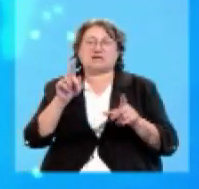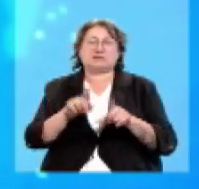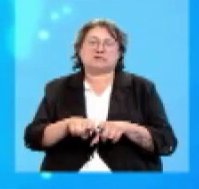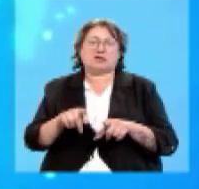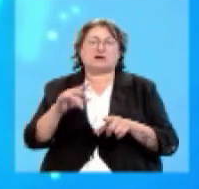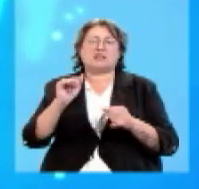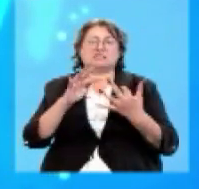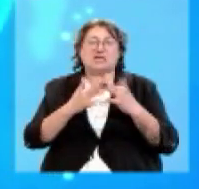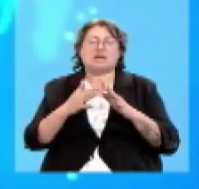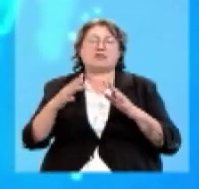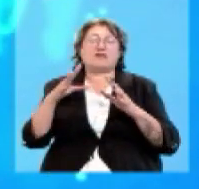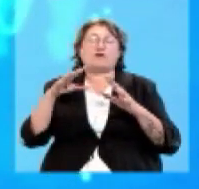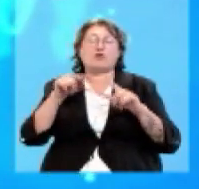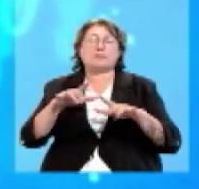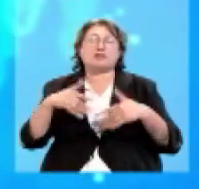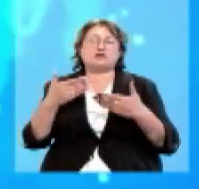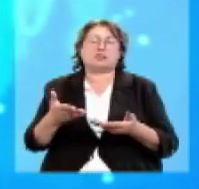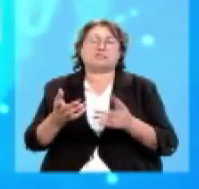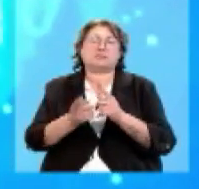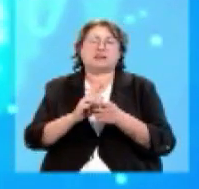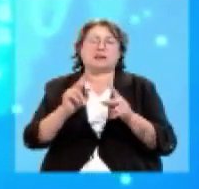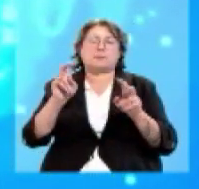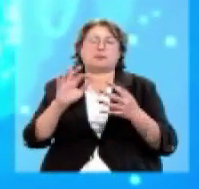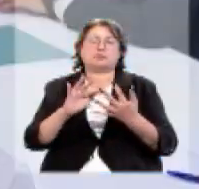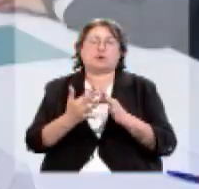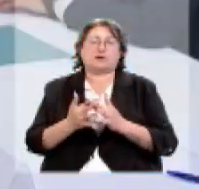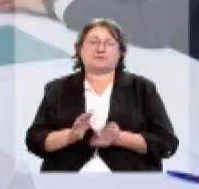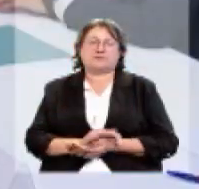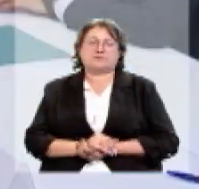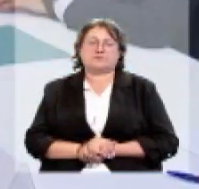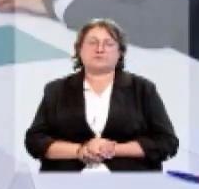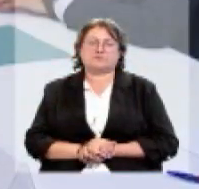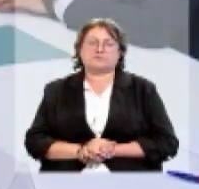елді мекендердің атауын өзгертуге қатысты да ұсыныстар айтылды.